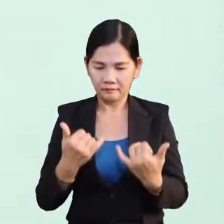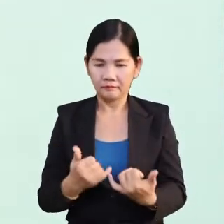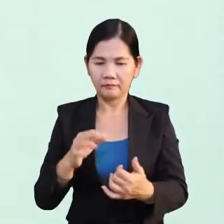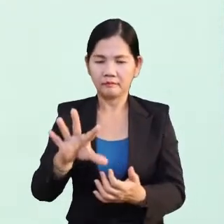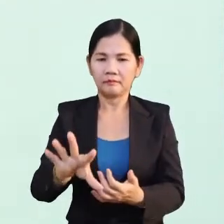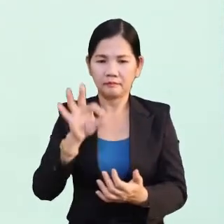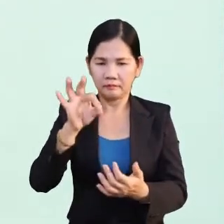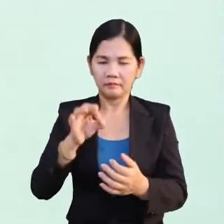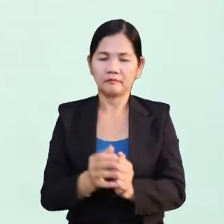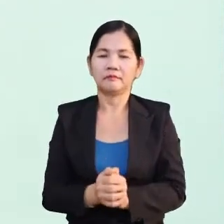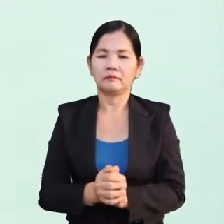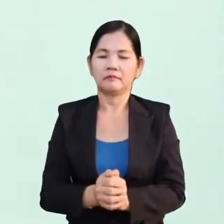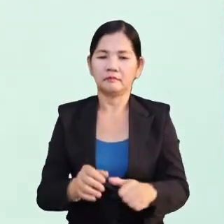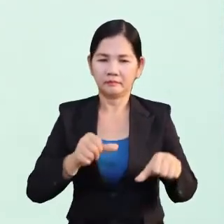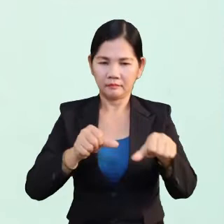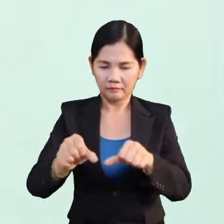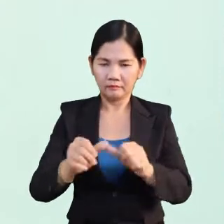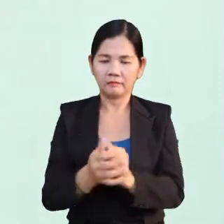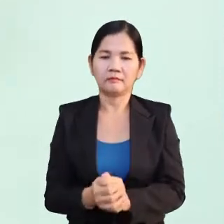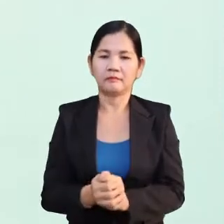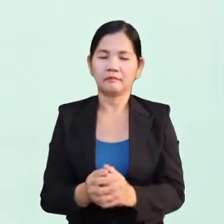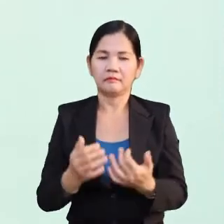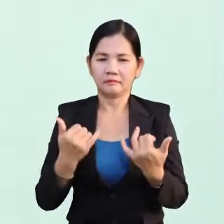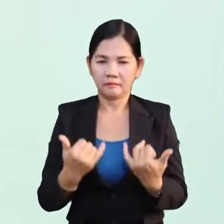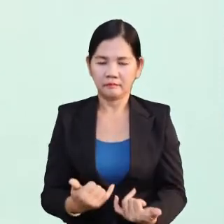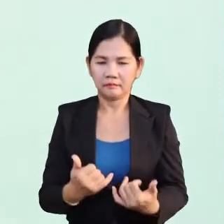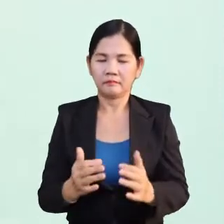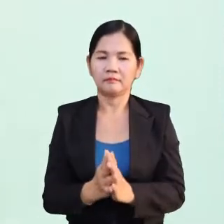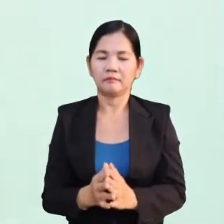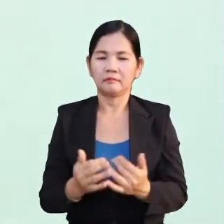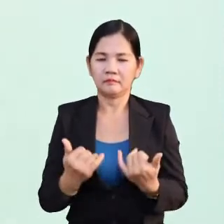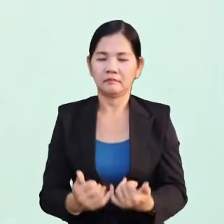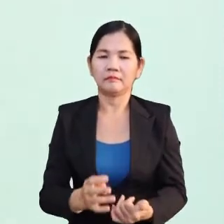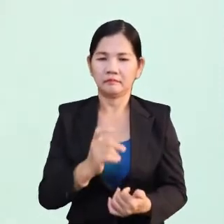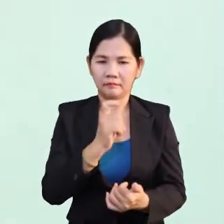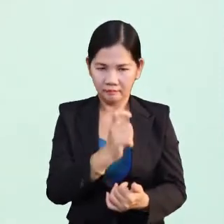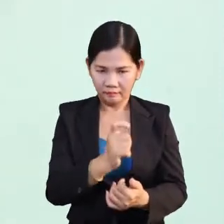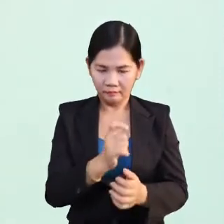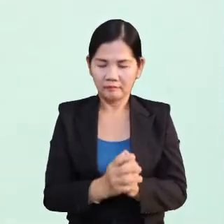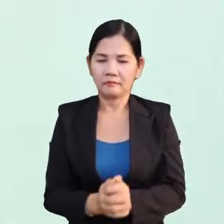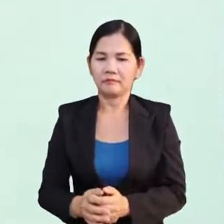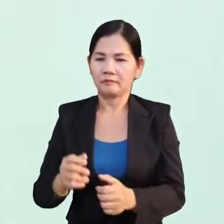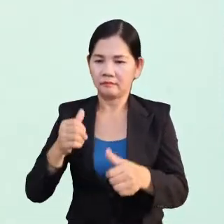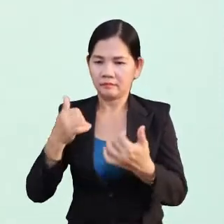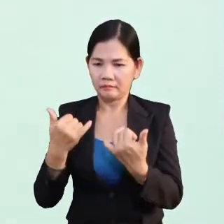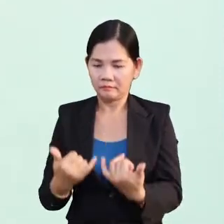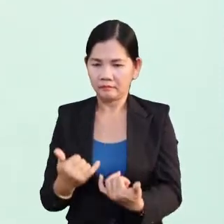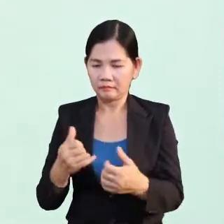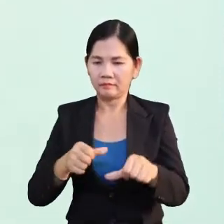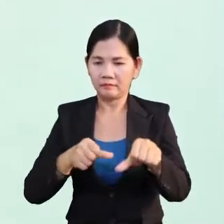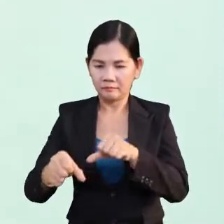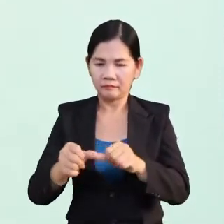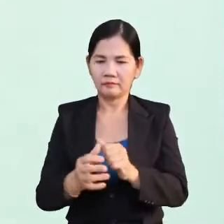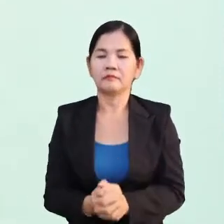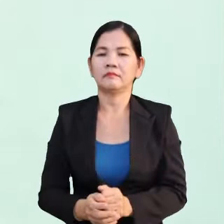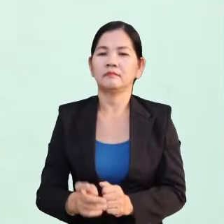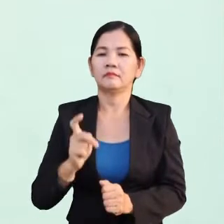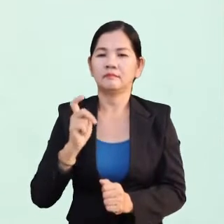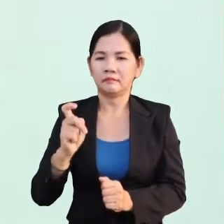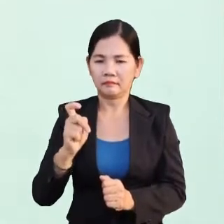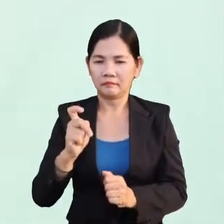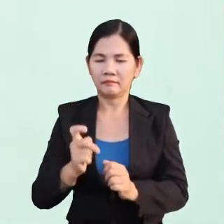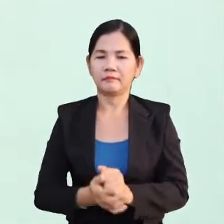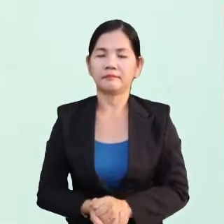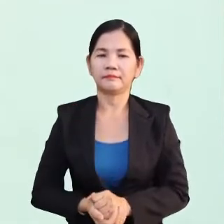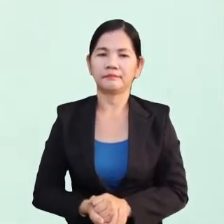រើសចំណុចមួយបន្តពីថ្ងៃមុនគឺថ្ងៃមុនយើងរៀនដល់ចំណុចខថ្ងៃនេះគឺអ្នកគ្រូរៀនបន្តគឺចំណុចក